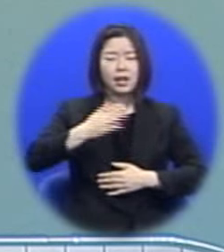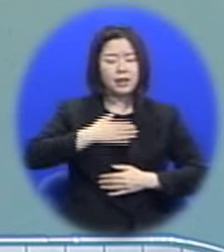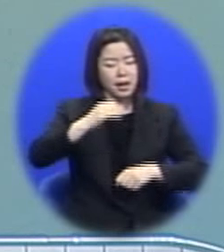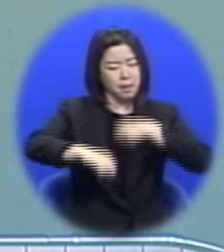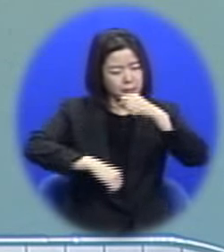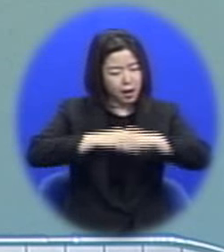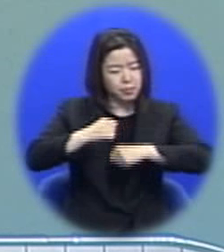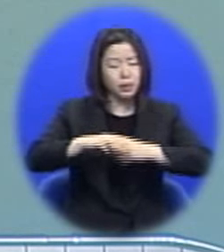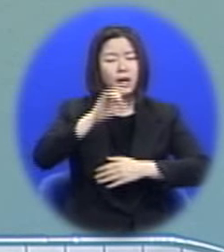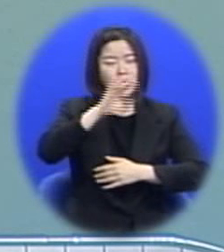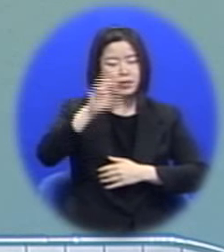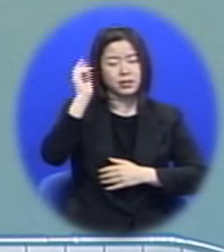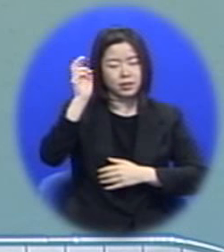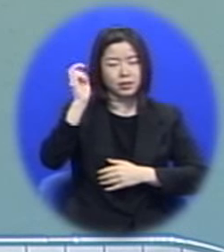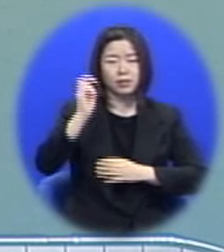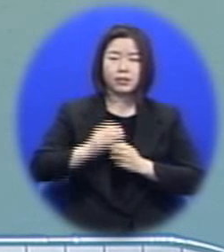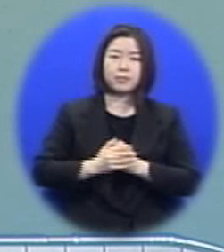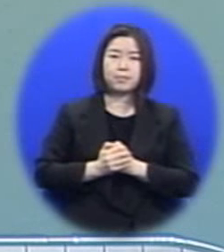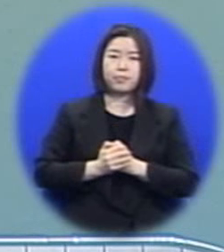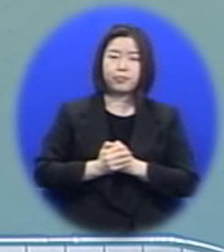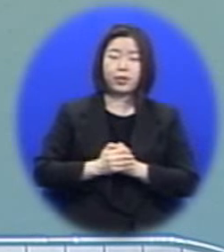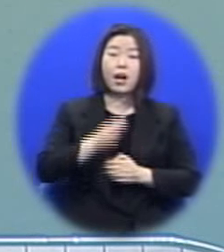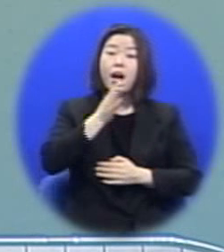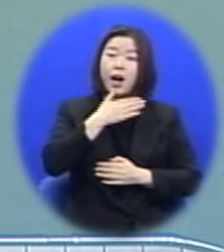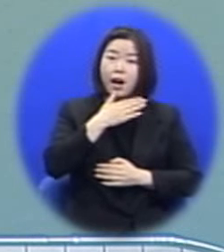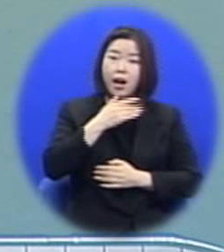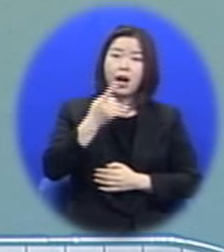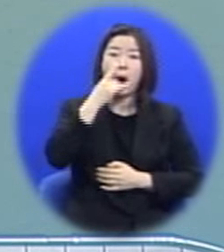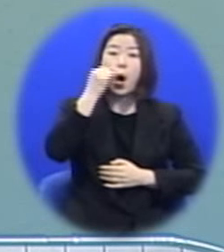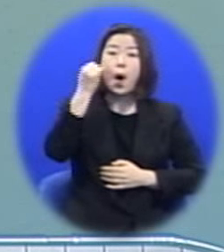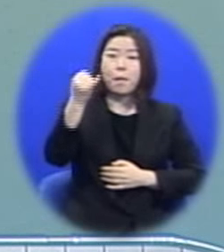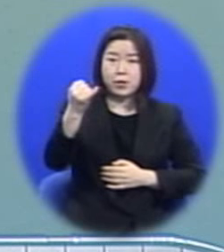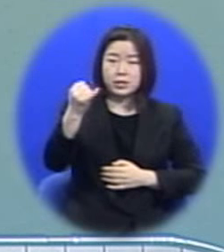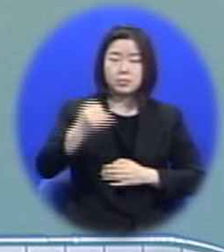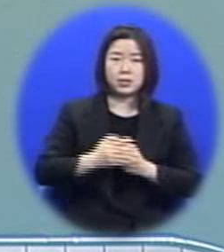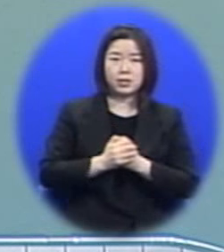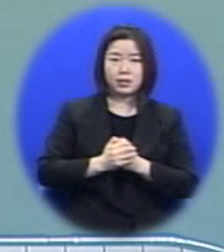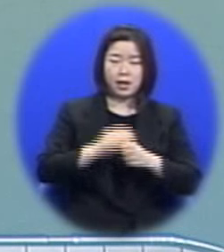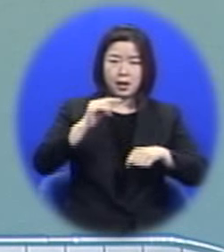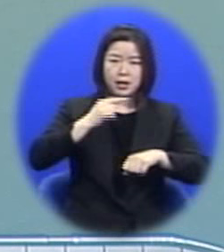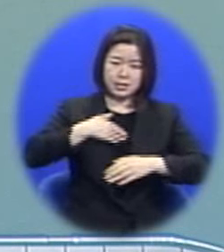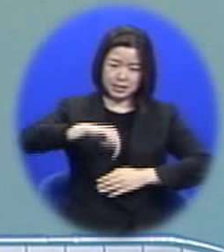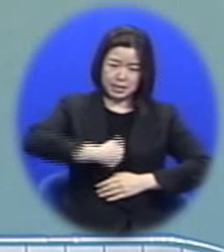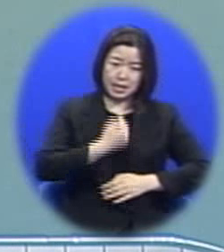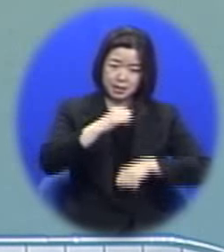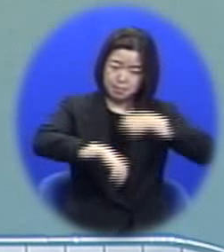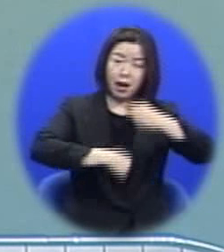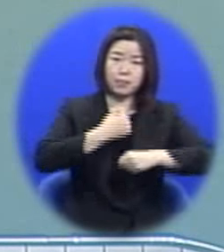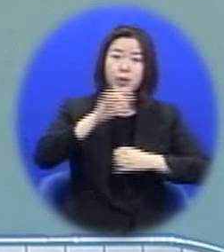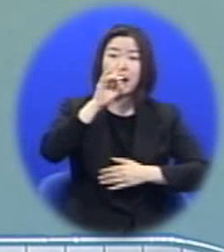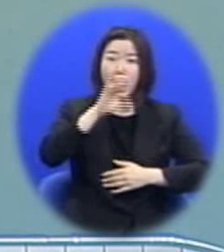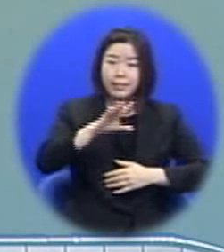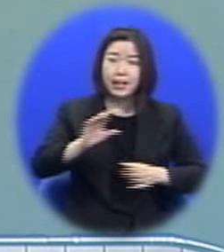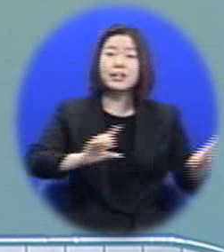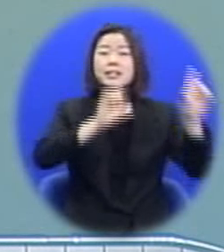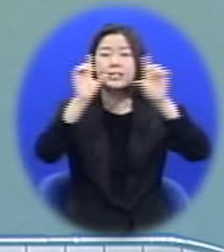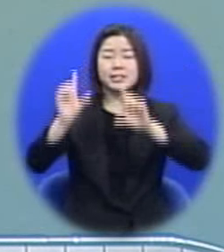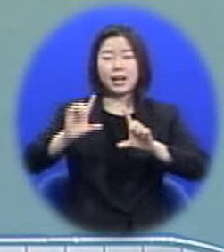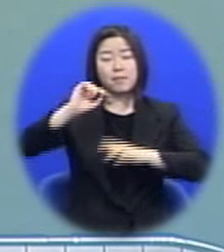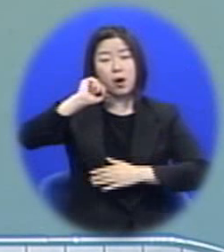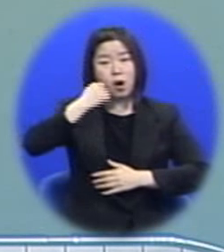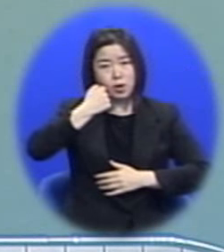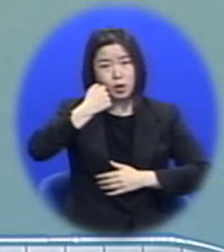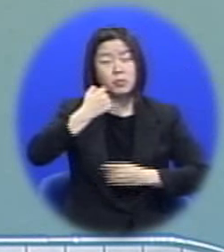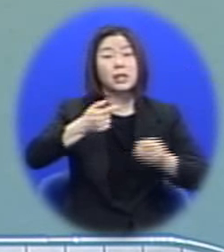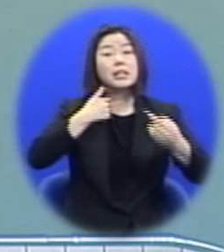안 됐던 것뿐이구나. 아, 어머님이 마음대로 안 되는 그런 삶의 어려움을